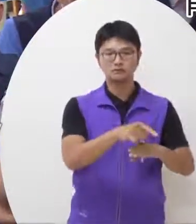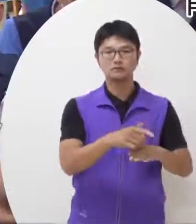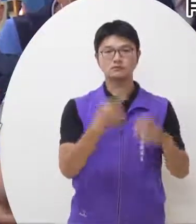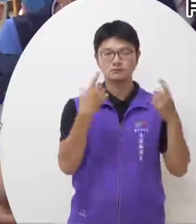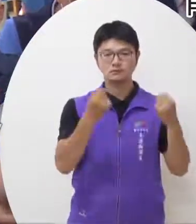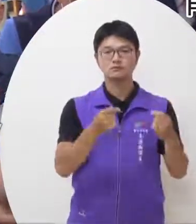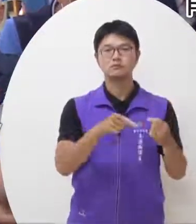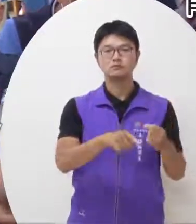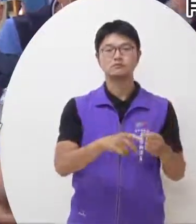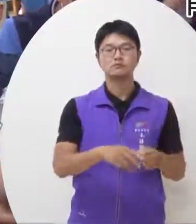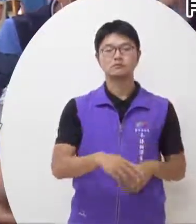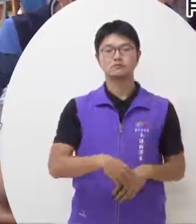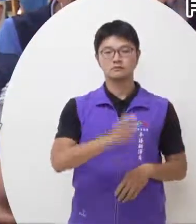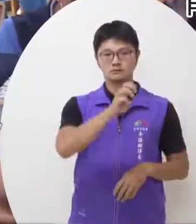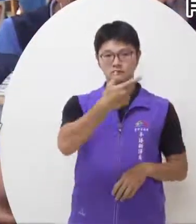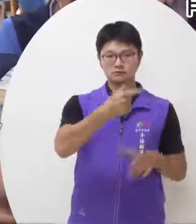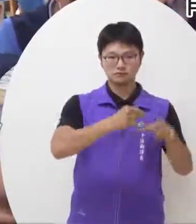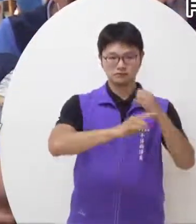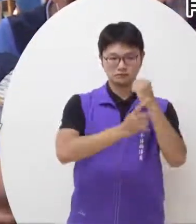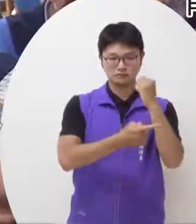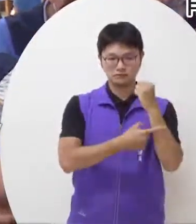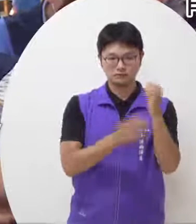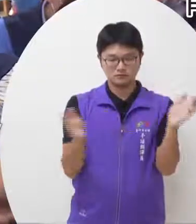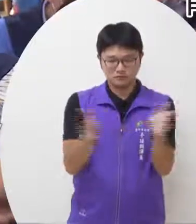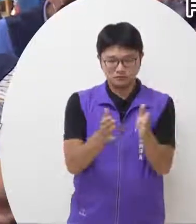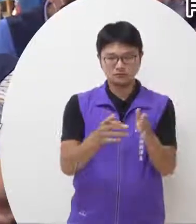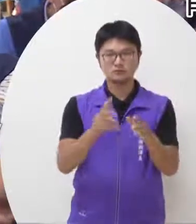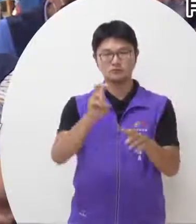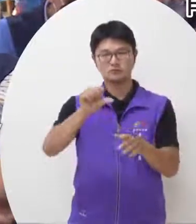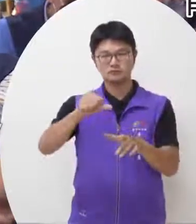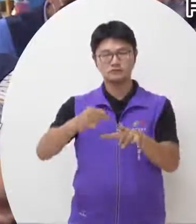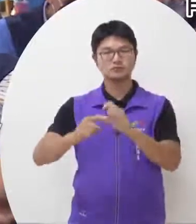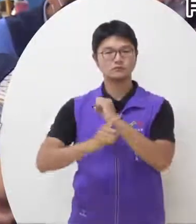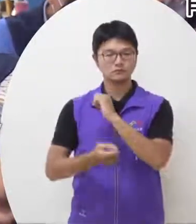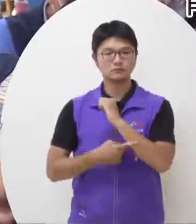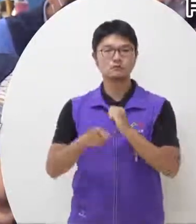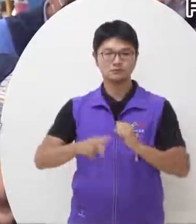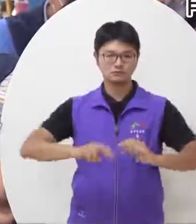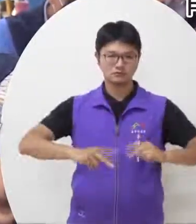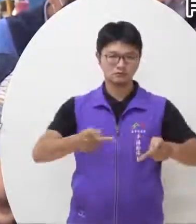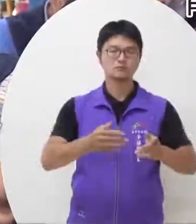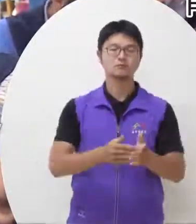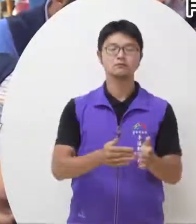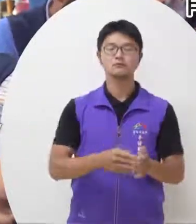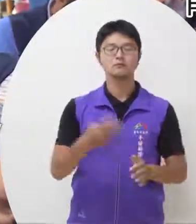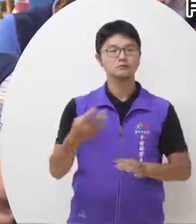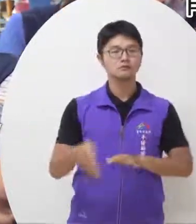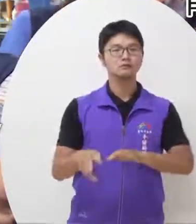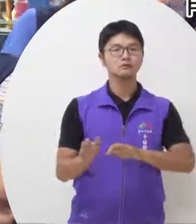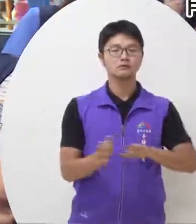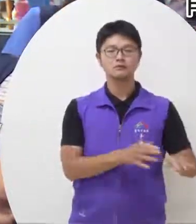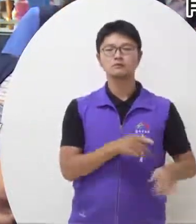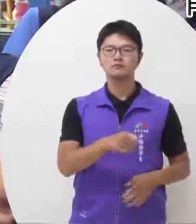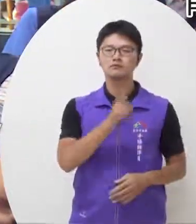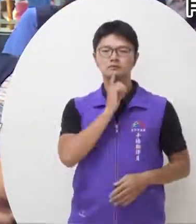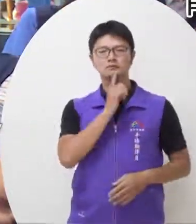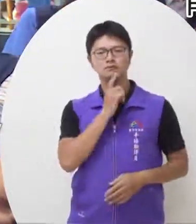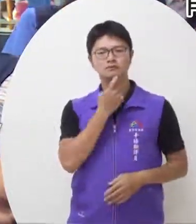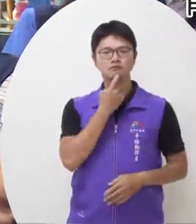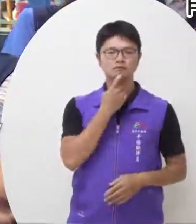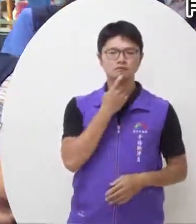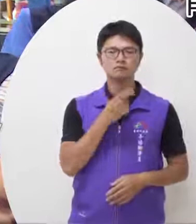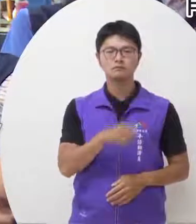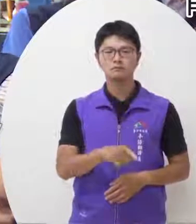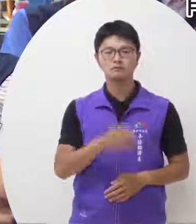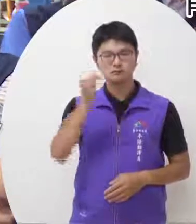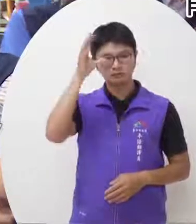先降低成25公尺，那工会那边也目前也可以来协助。那主要他们也反映说，但这样子的操作会让我们未